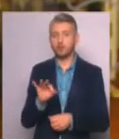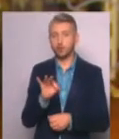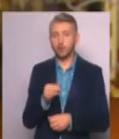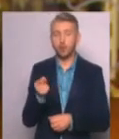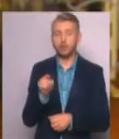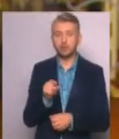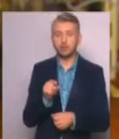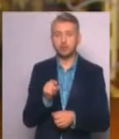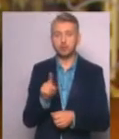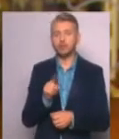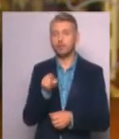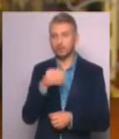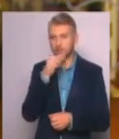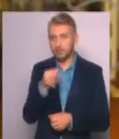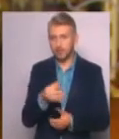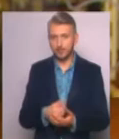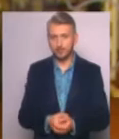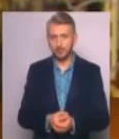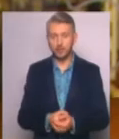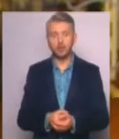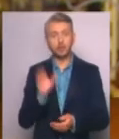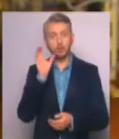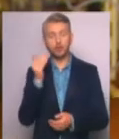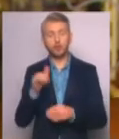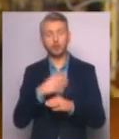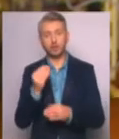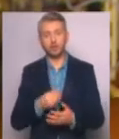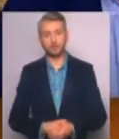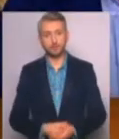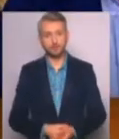тих нюансів, про які ви зазначили. Вас слухаємо. Добрий